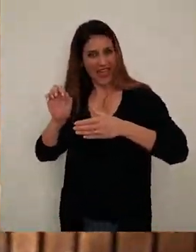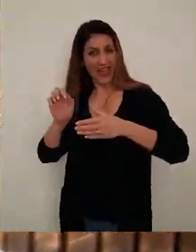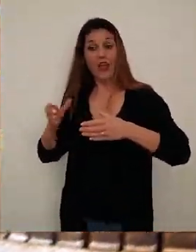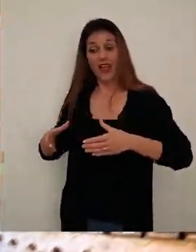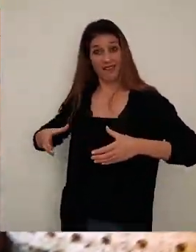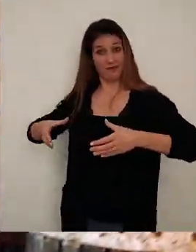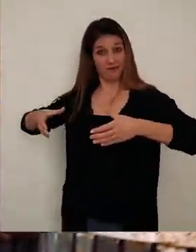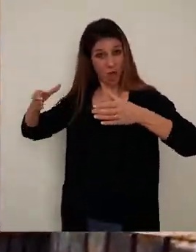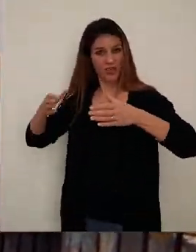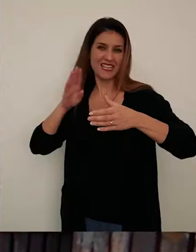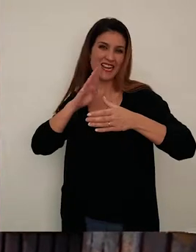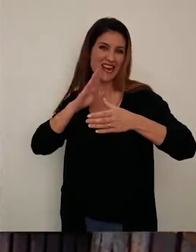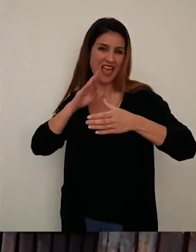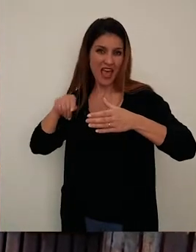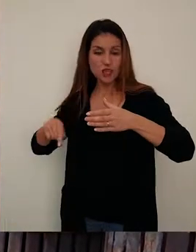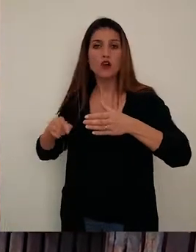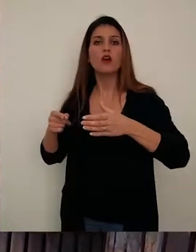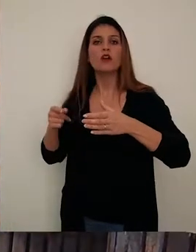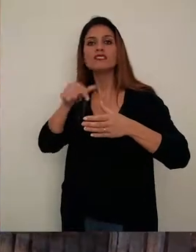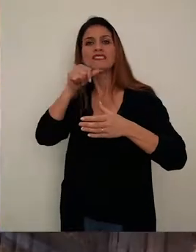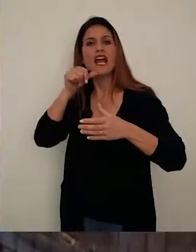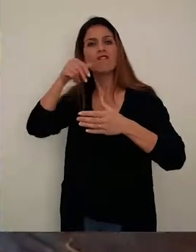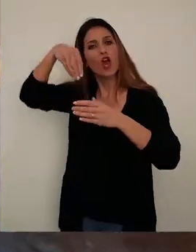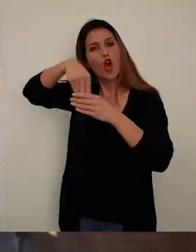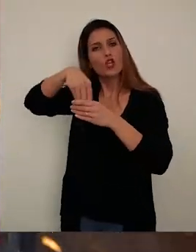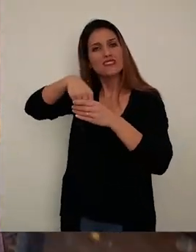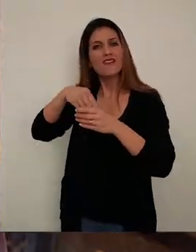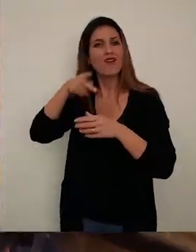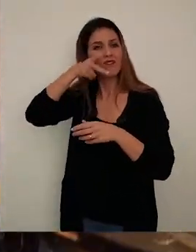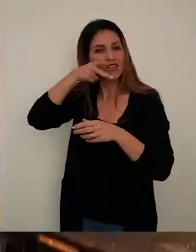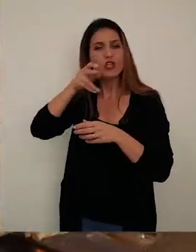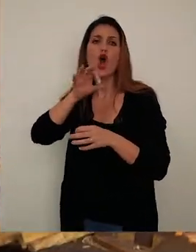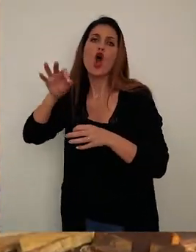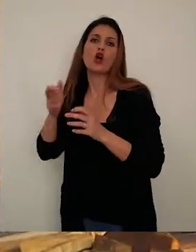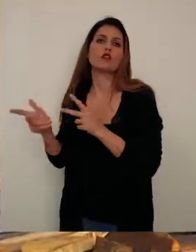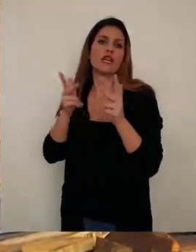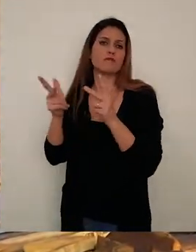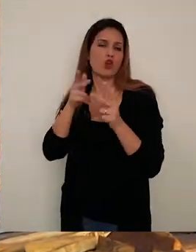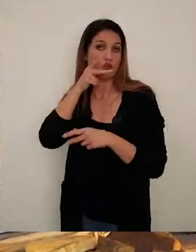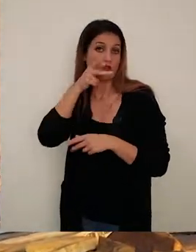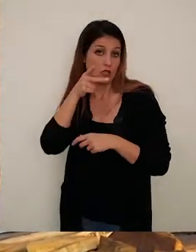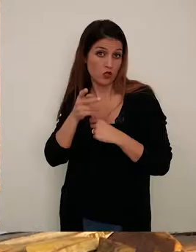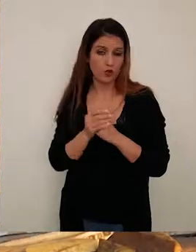i tradizionali costruttori di botti, utilizzate per la conservazione e il trasporto del vino.